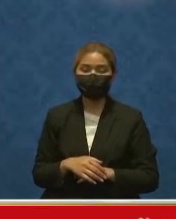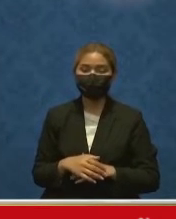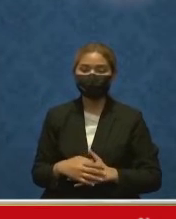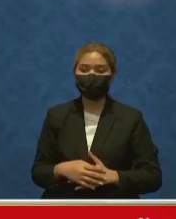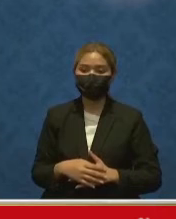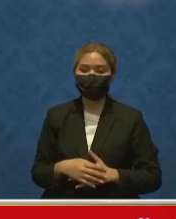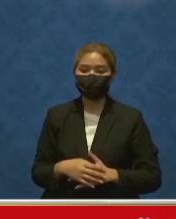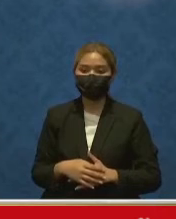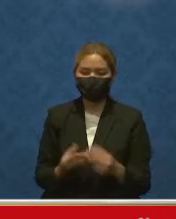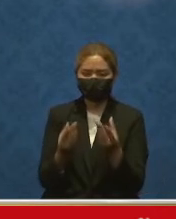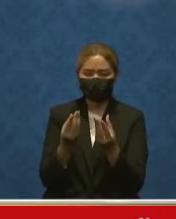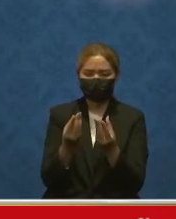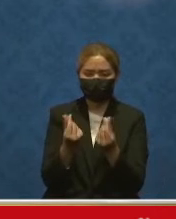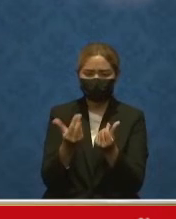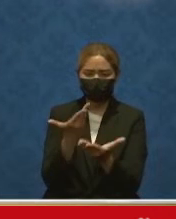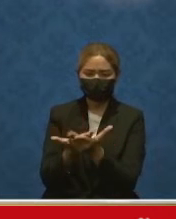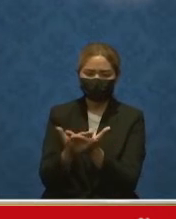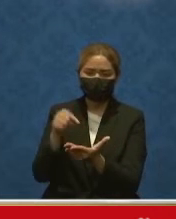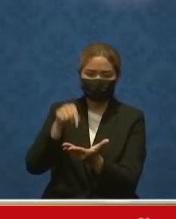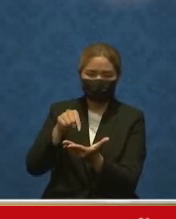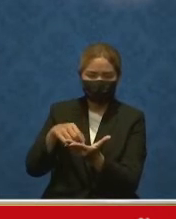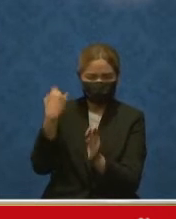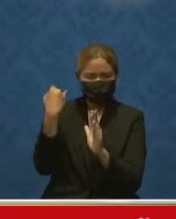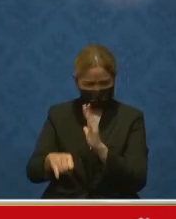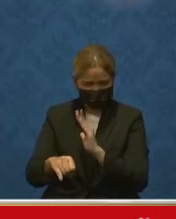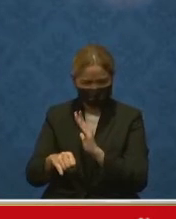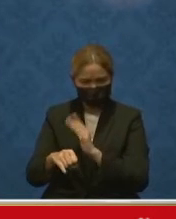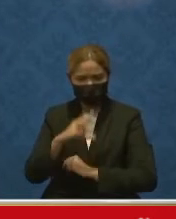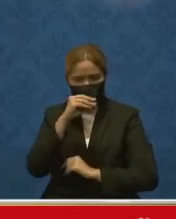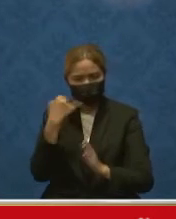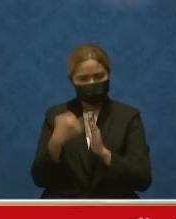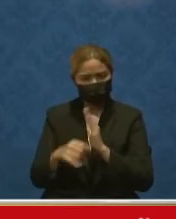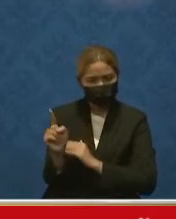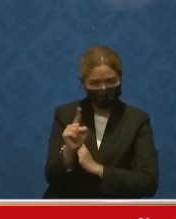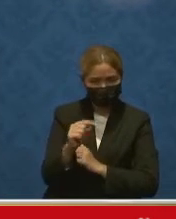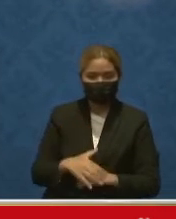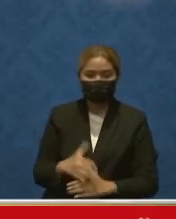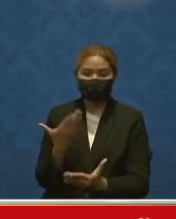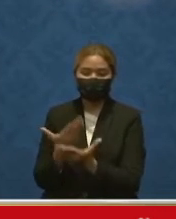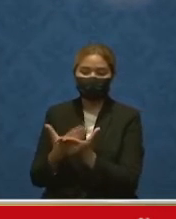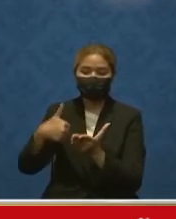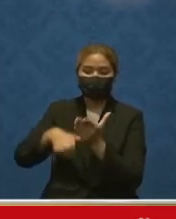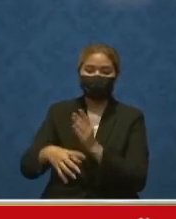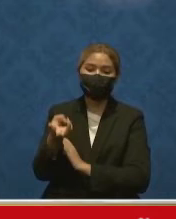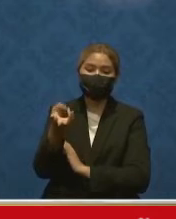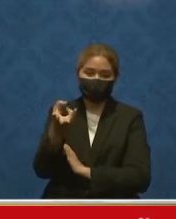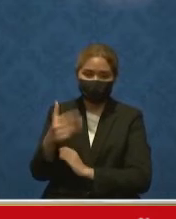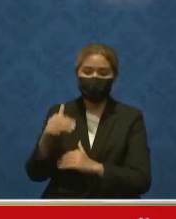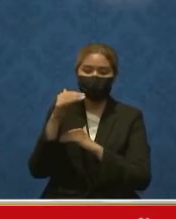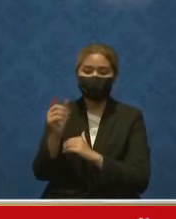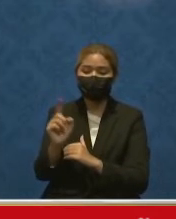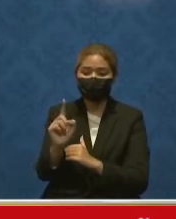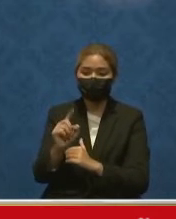หรือทางตั้งใจพูดเนื้อเพลงการจำนำข้าวเงินในกรอบโรงแรมเนี่ยเค้ามี 5แสนล้าน